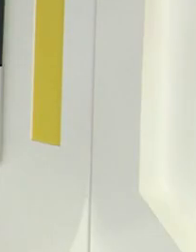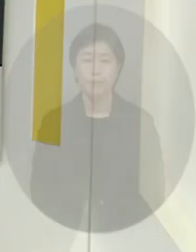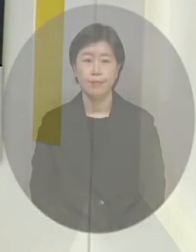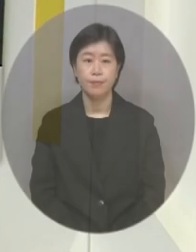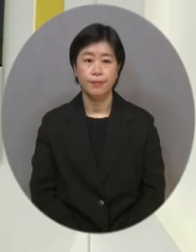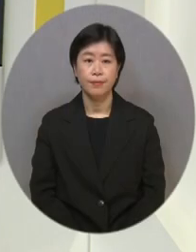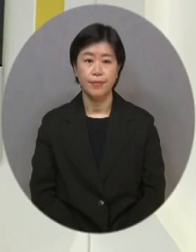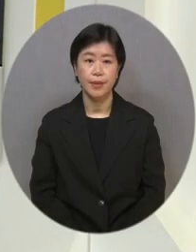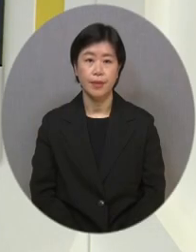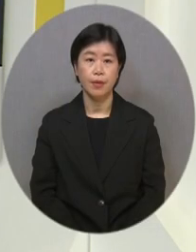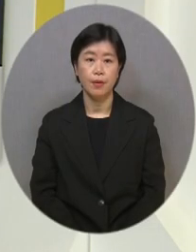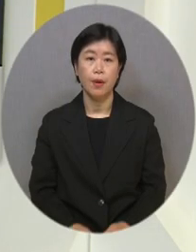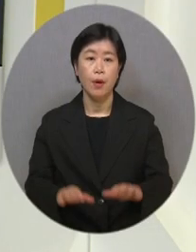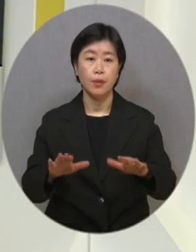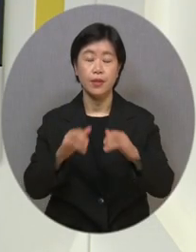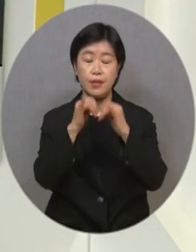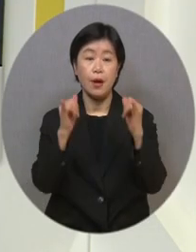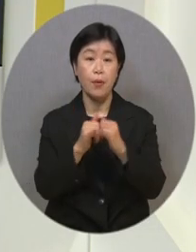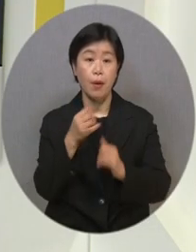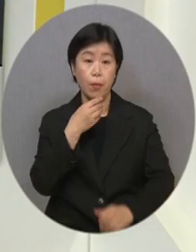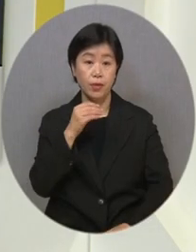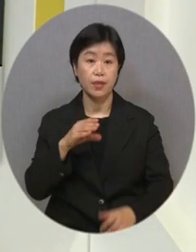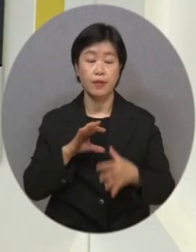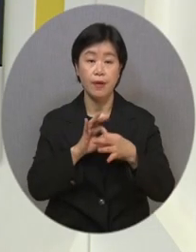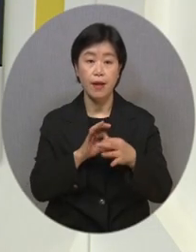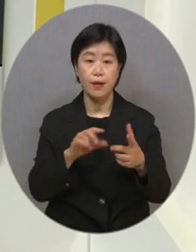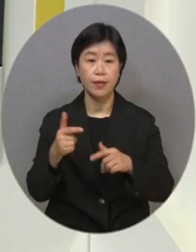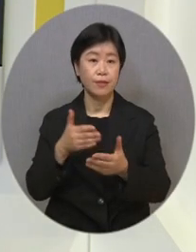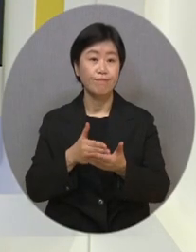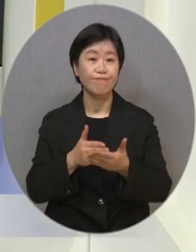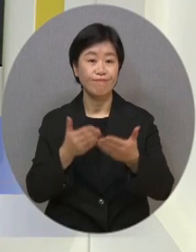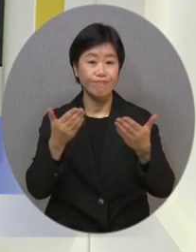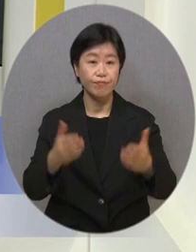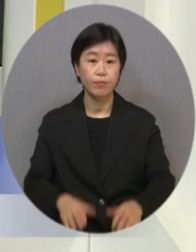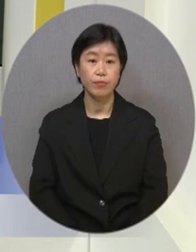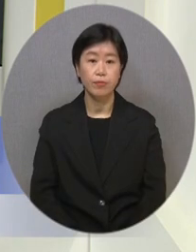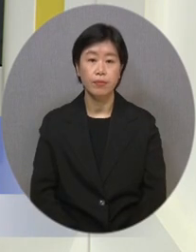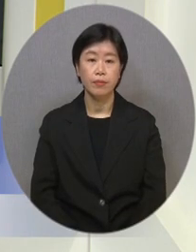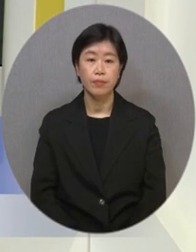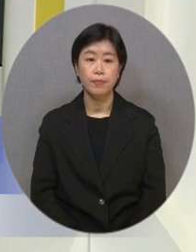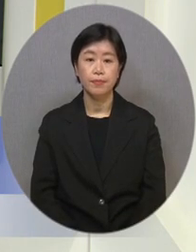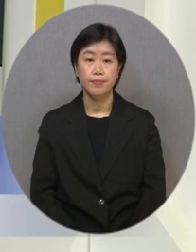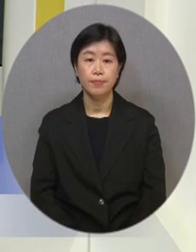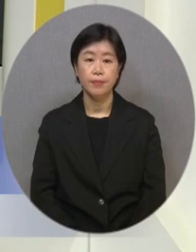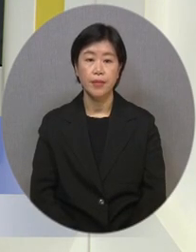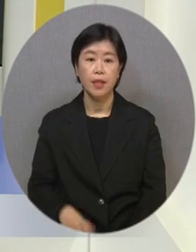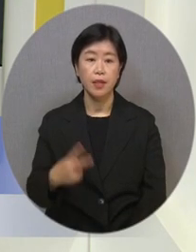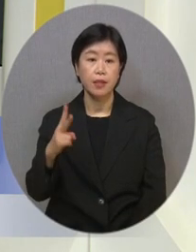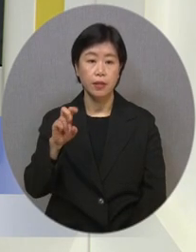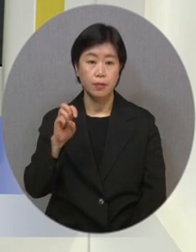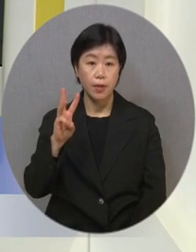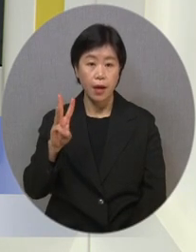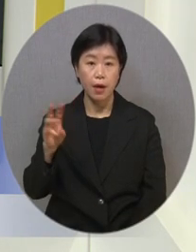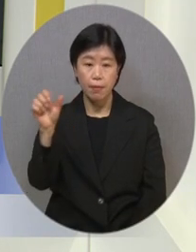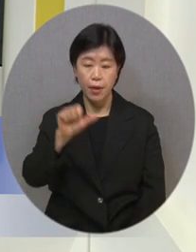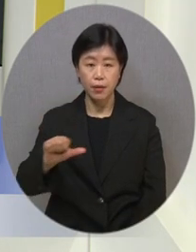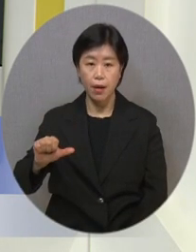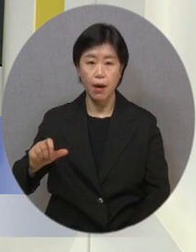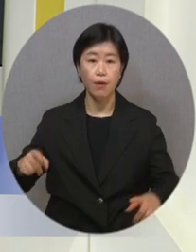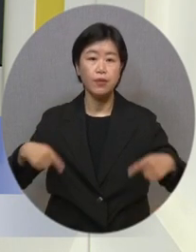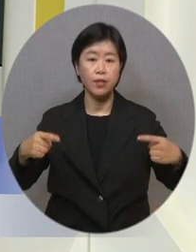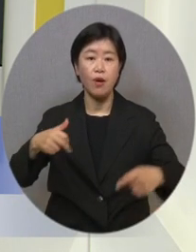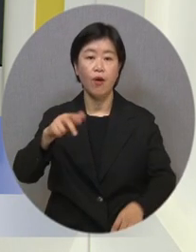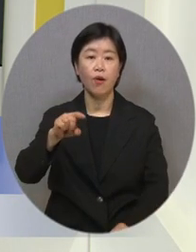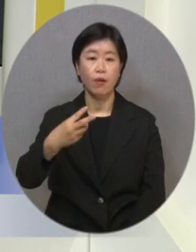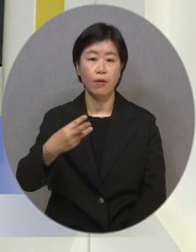웰페어 뉴스와 함께 사복의 이슈를 만나봅니다 오늘 첫 번째 기사입니다 20223 아시아 휠체어